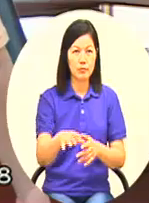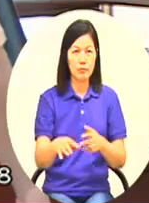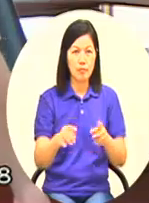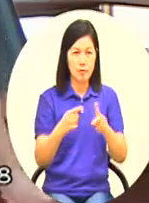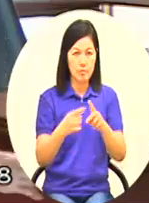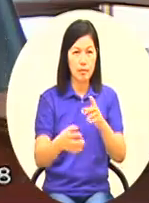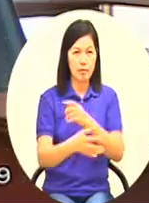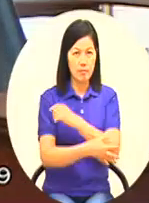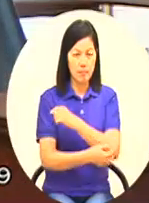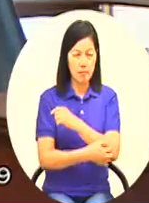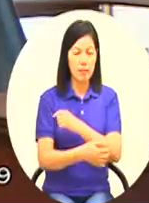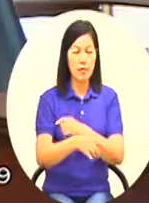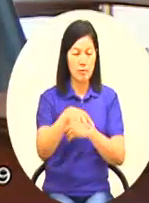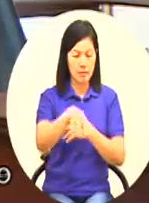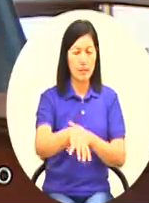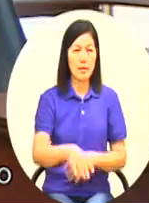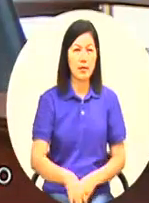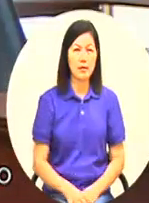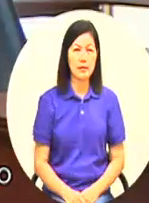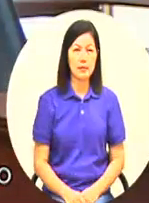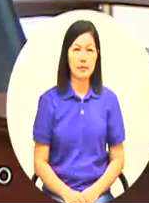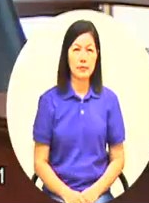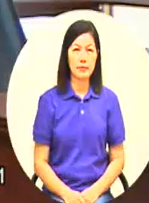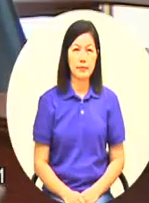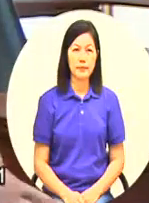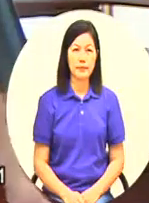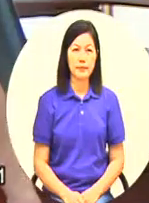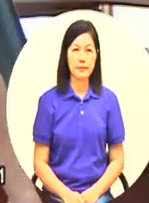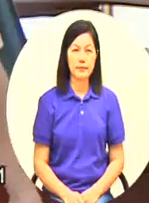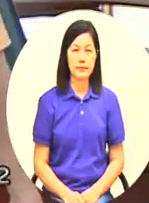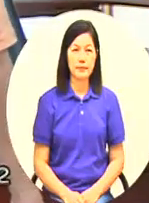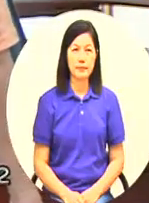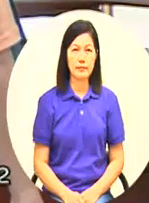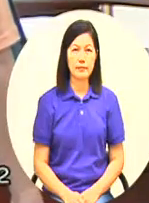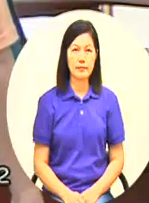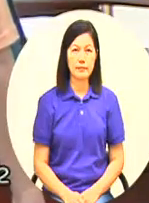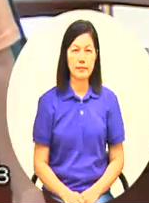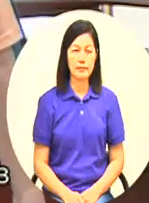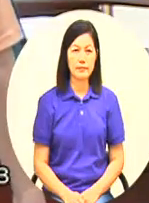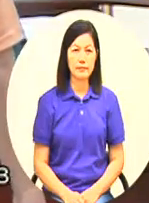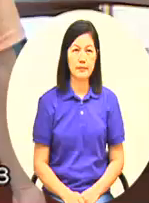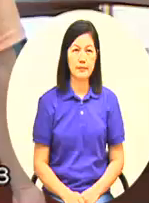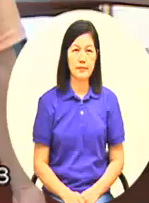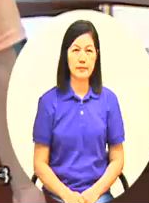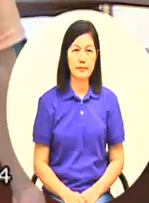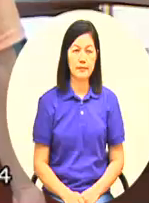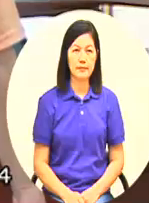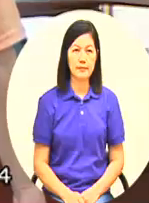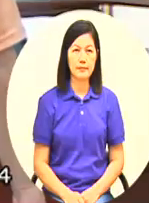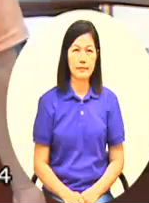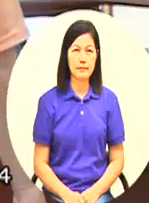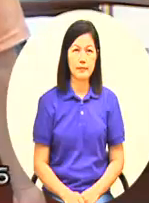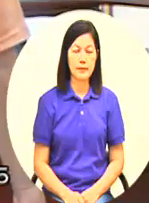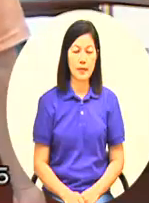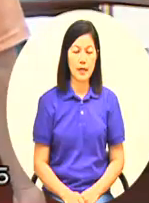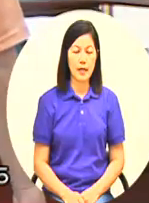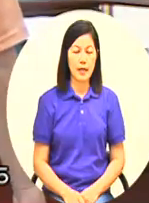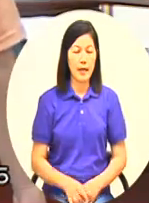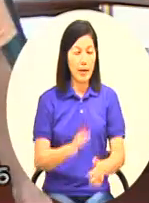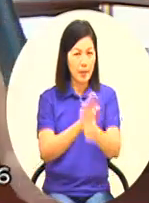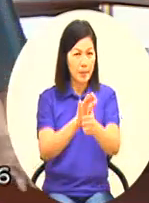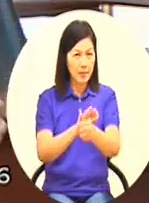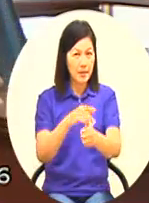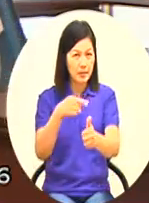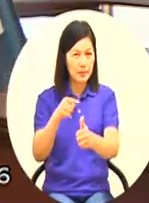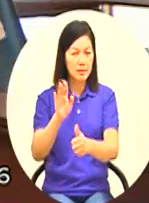讲，在心理复原，对不对吼？接受吼，恁、哦、来辅导的对不对吼、哦？